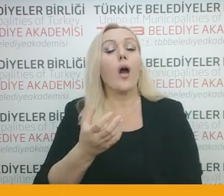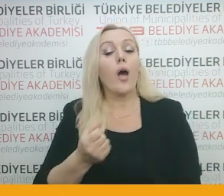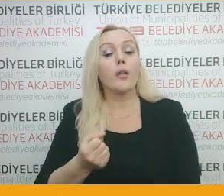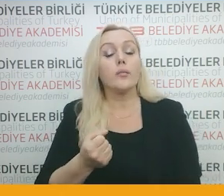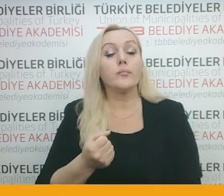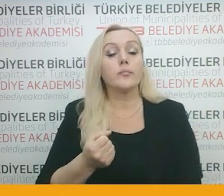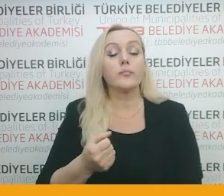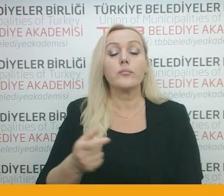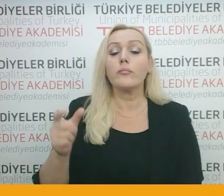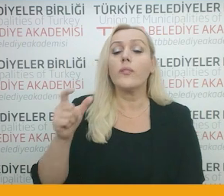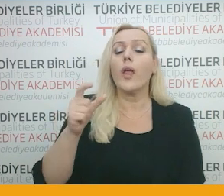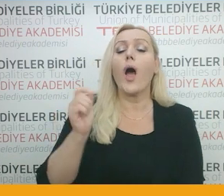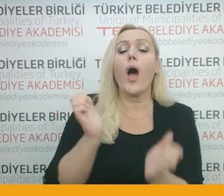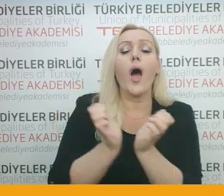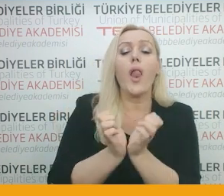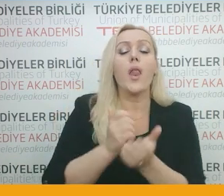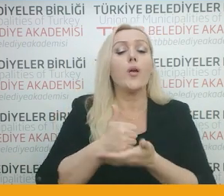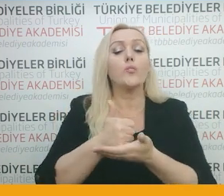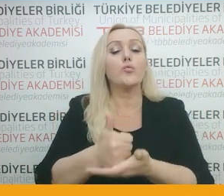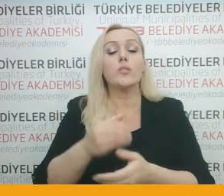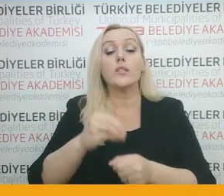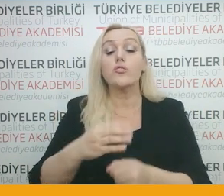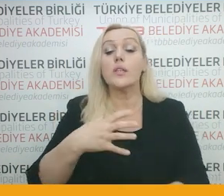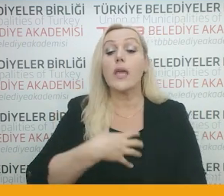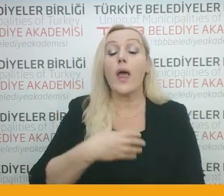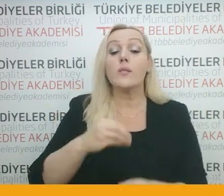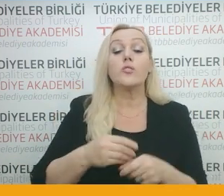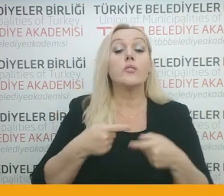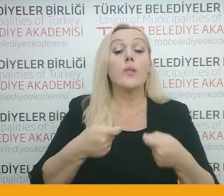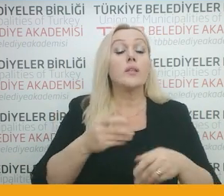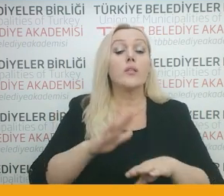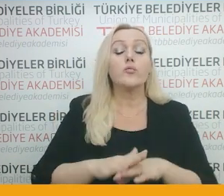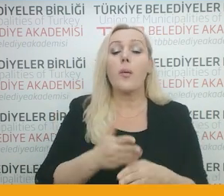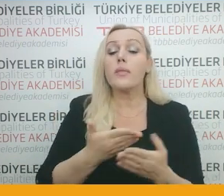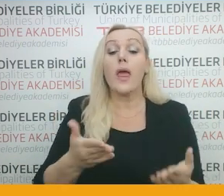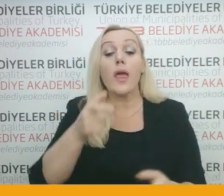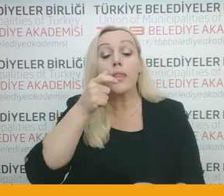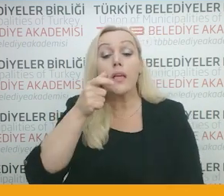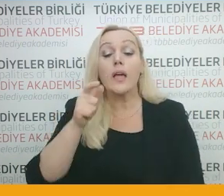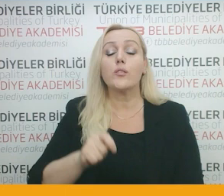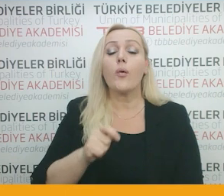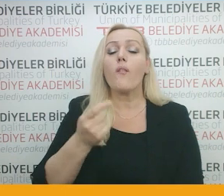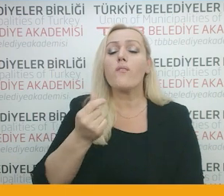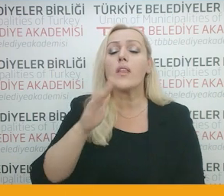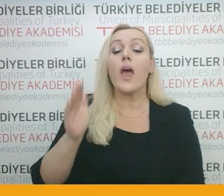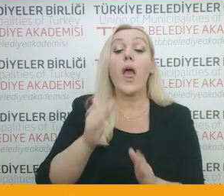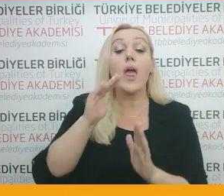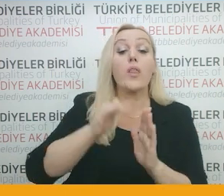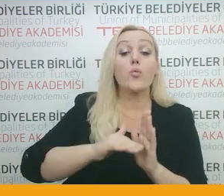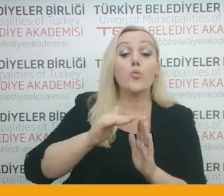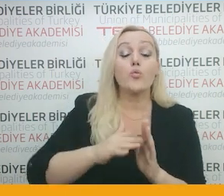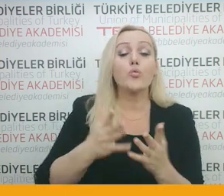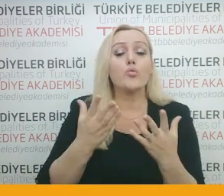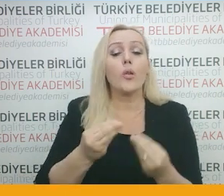kazandık. Aile bütçemiz için, kendimiz için bu parayı harcayacağız. Neye dikkat ediyoruz? En uygun fiyata, en düşük